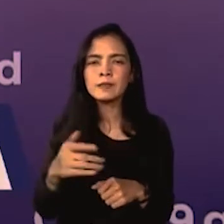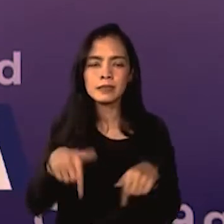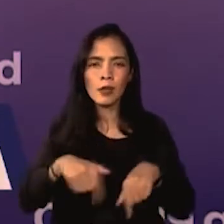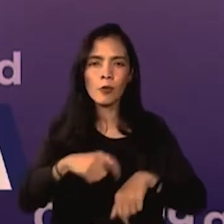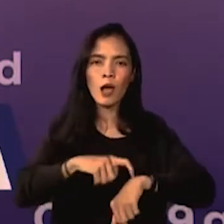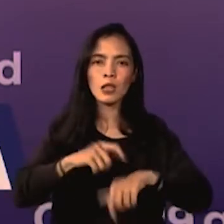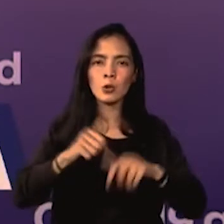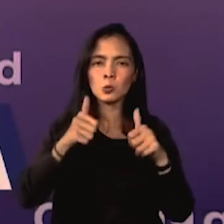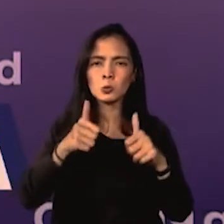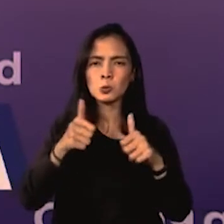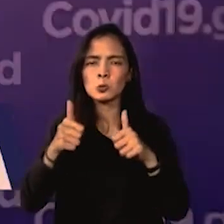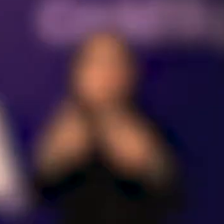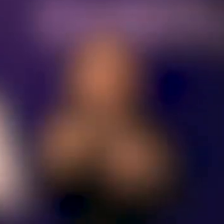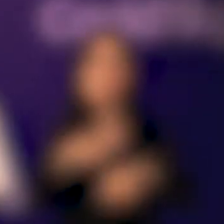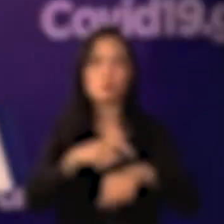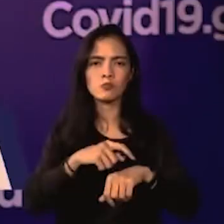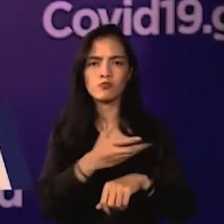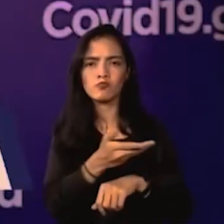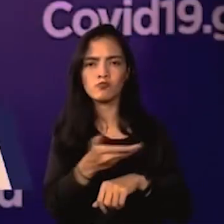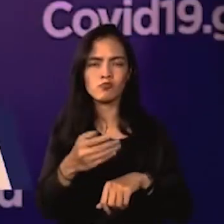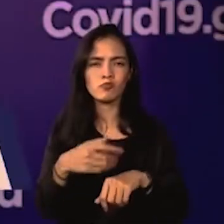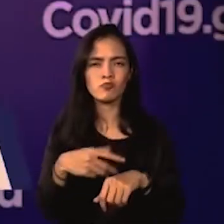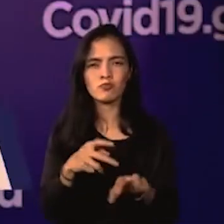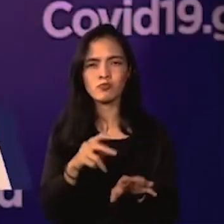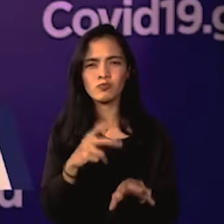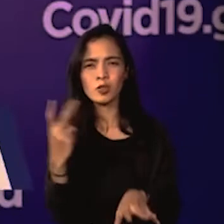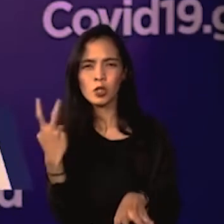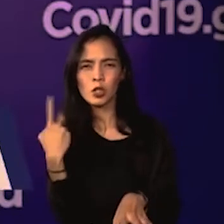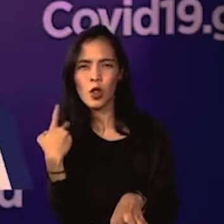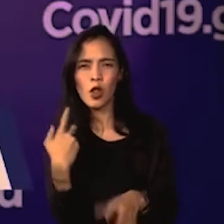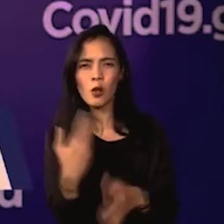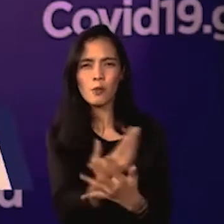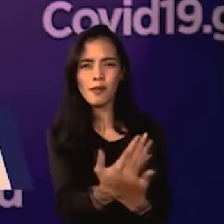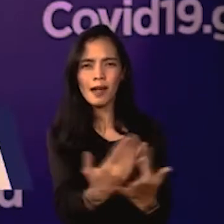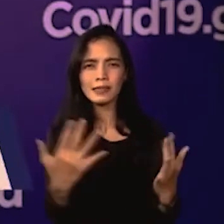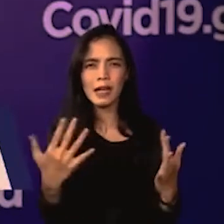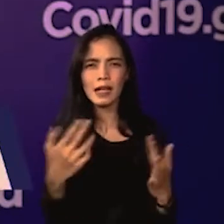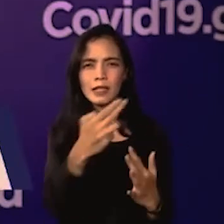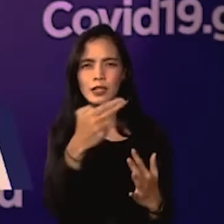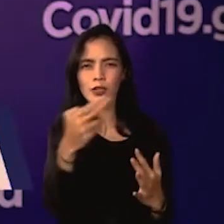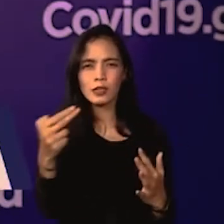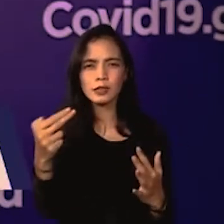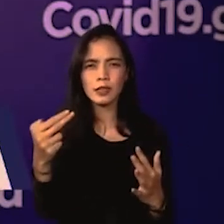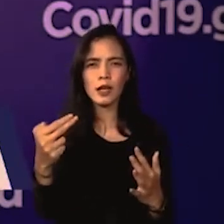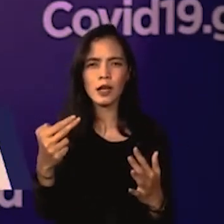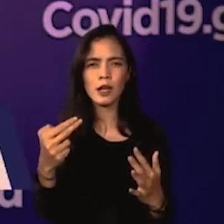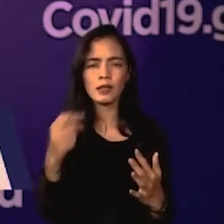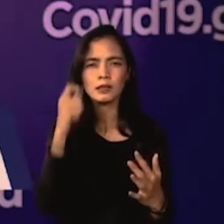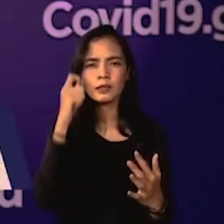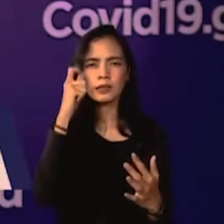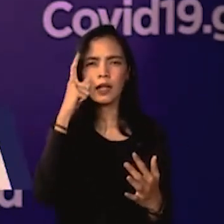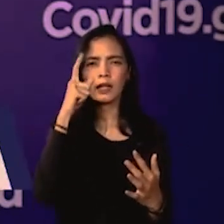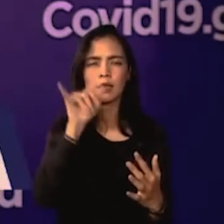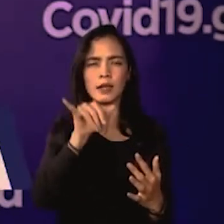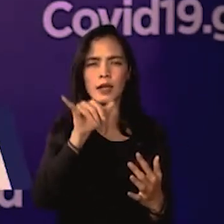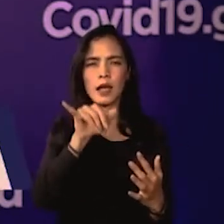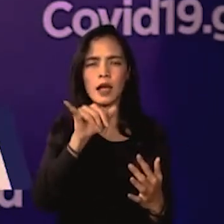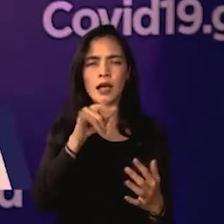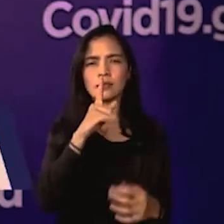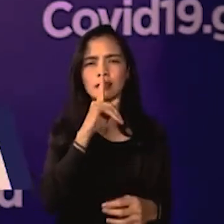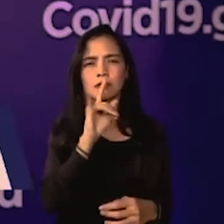ini, saya mengimbau pada seluruh masyarakat dan bangsa kita semua menyadari bahwa kita